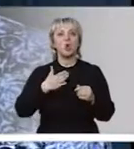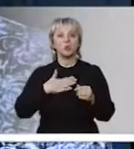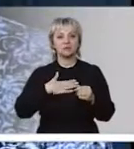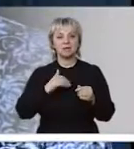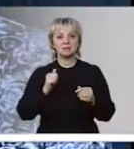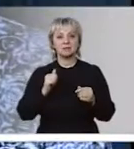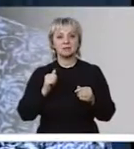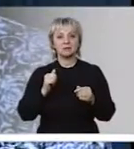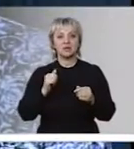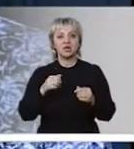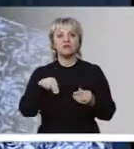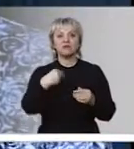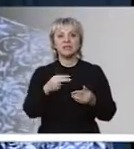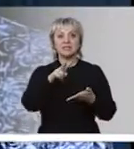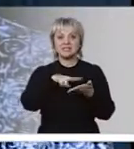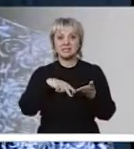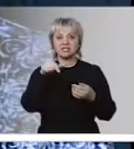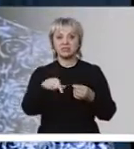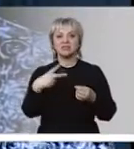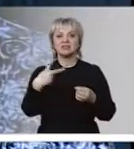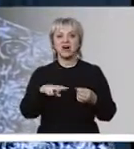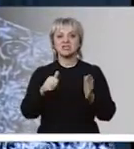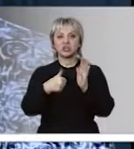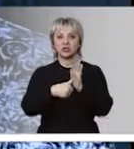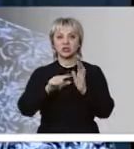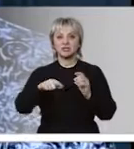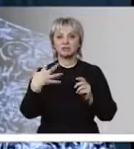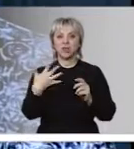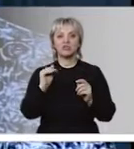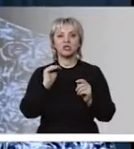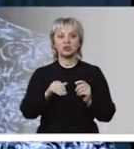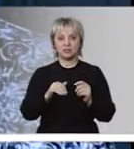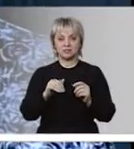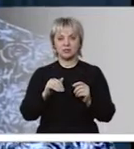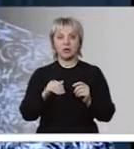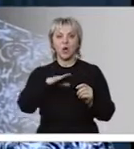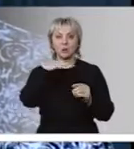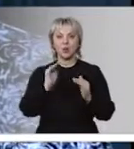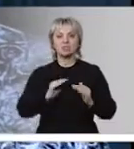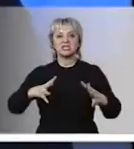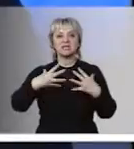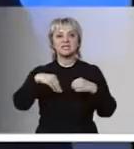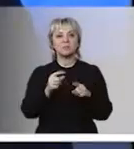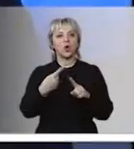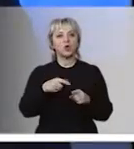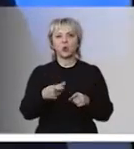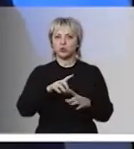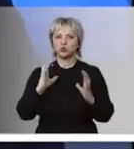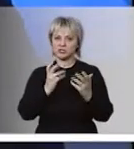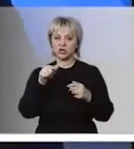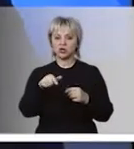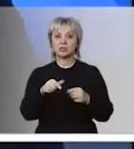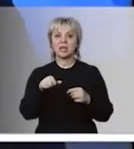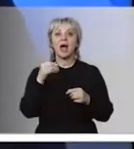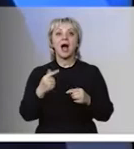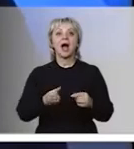нас выдано сертификатов 26,5 тысяч. Многодетных семей. Серьезно? Это очень серьезно.